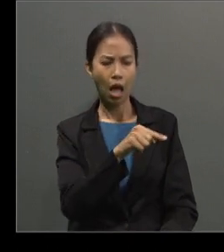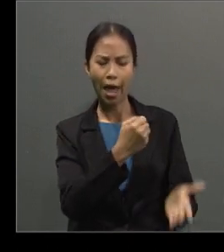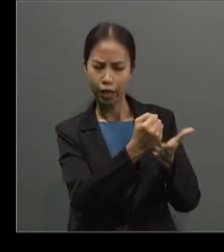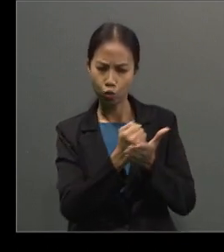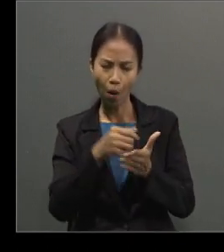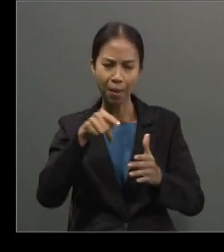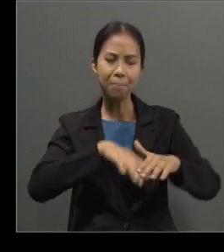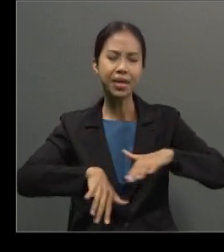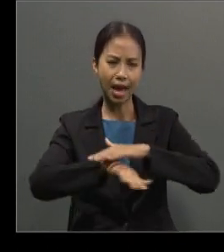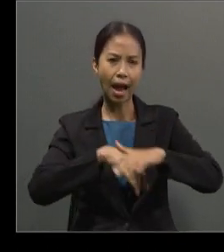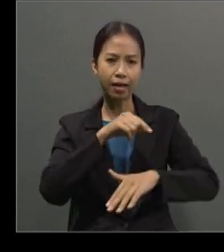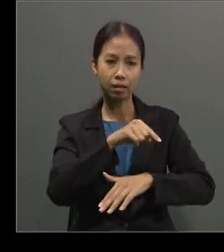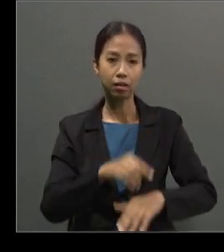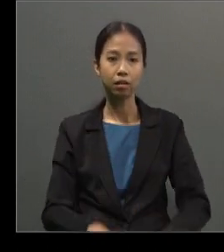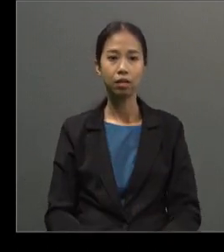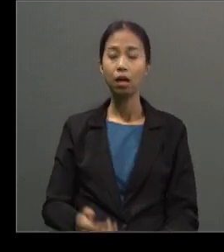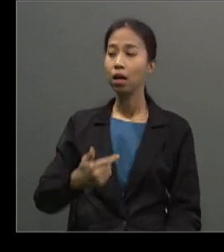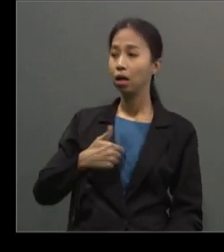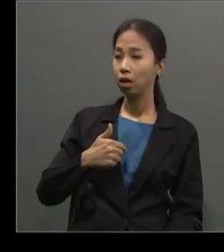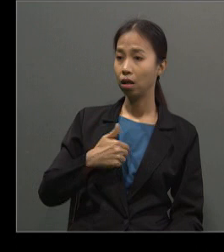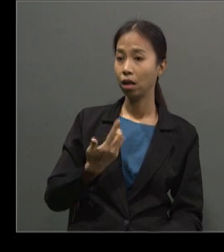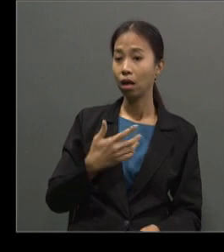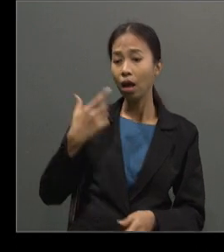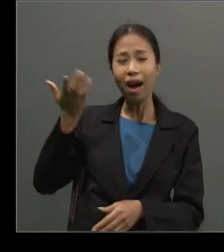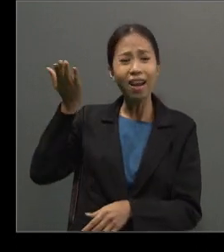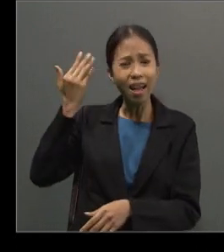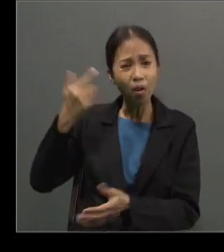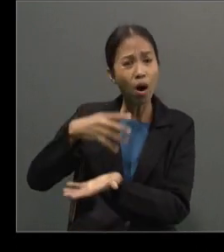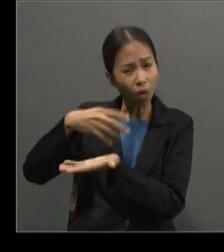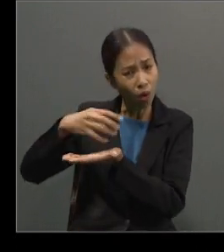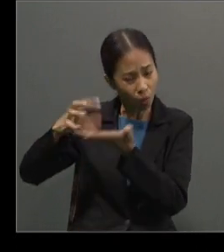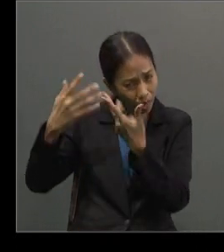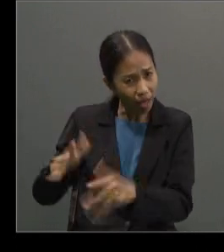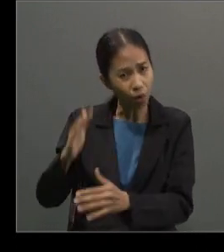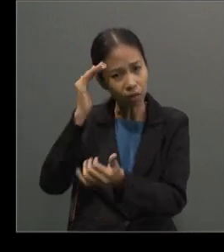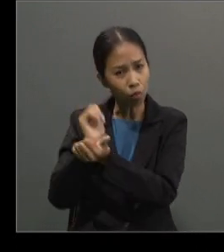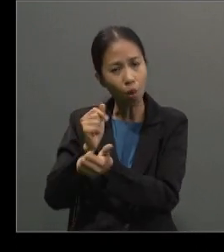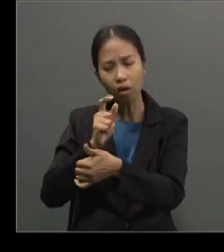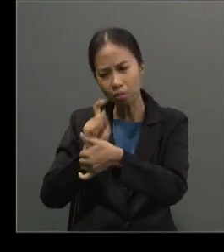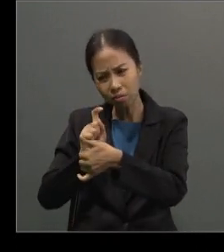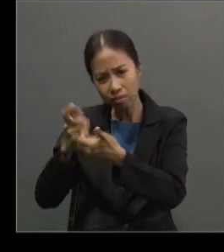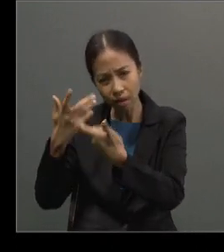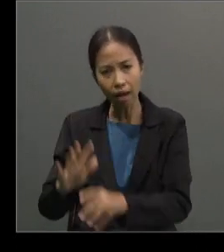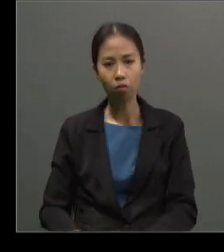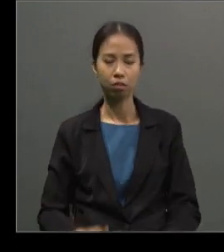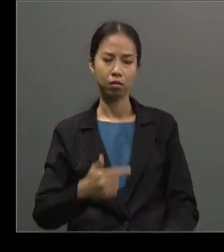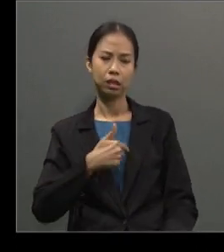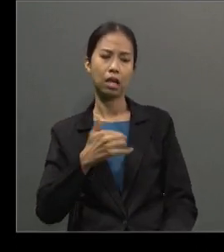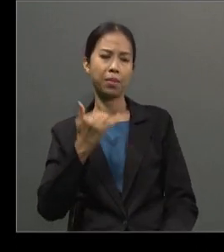าใจป่ะ แล้วที่ผมให้ที่ผมทำให้คำให้การไปส่งไปแล้วครับใช่ครับ ก็แล้วแต่อันนี้ก็เ